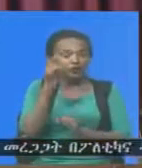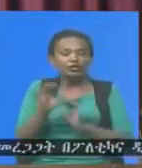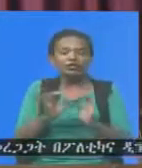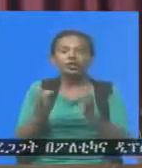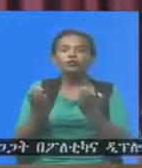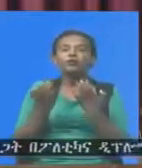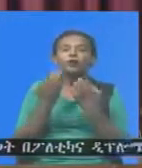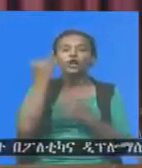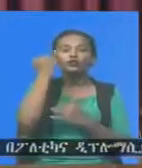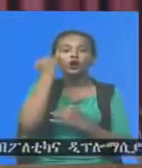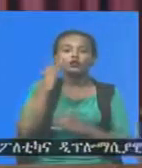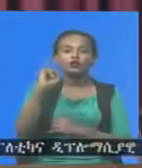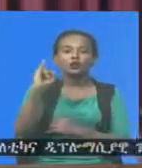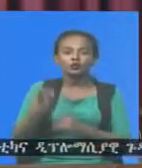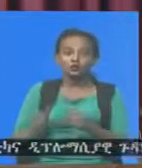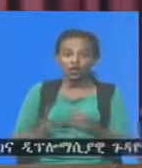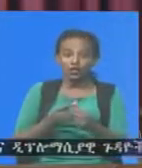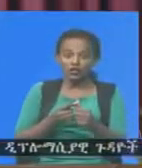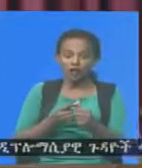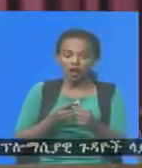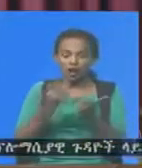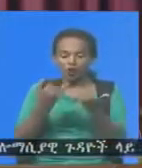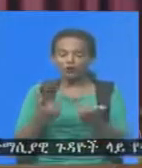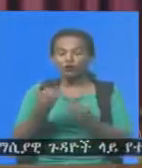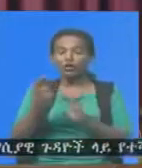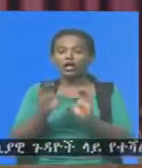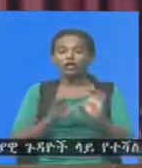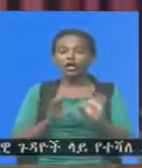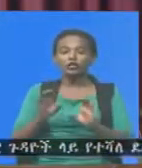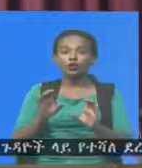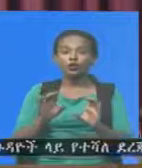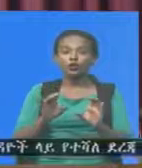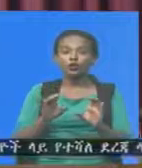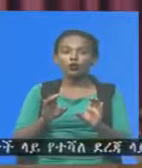የምፈልጋቸው ሐሳቦች አንደኛ አሁን የምናደርጋቸው